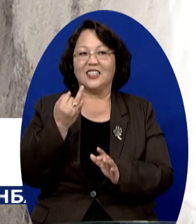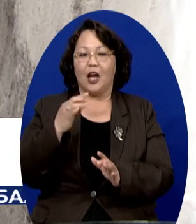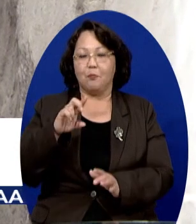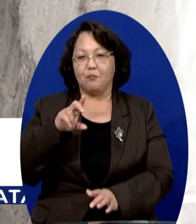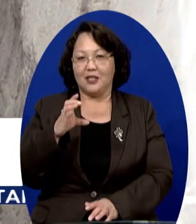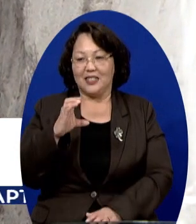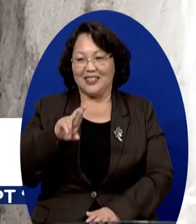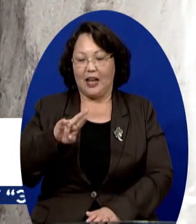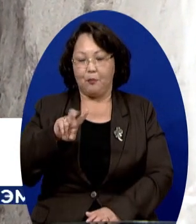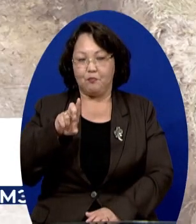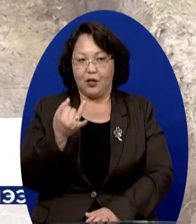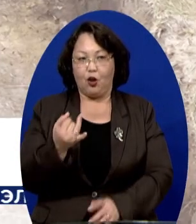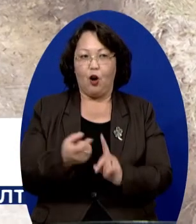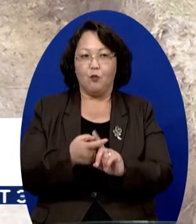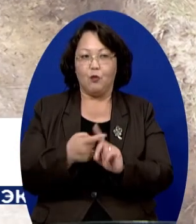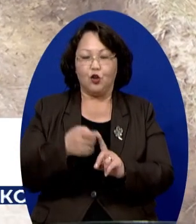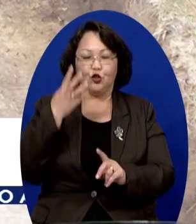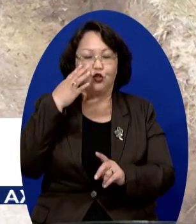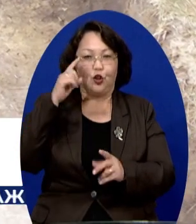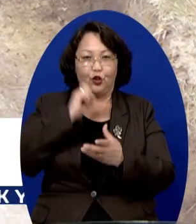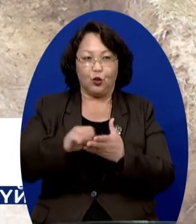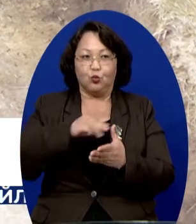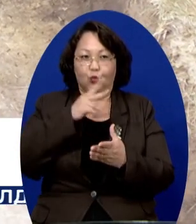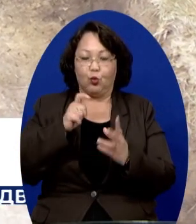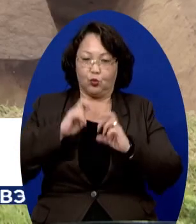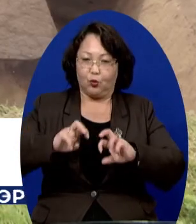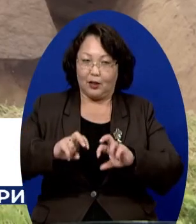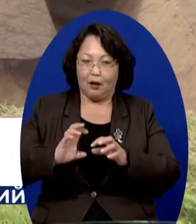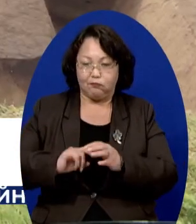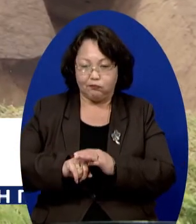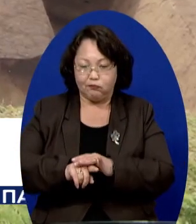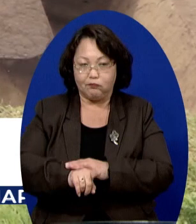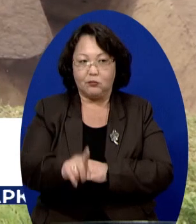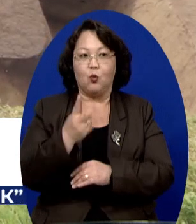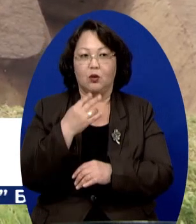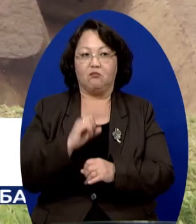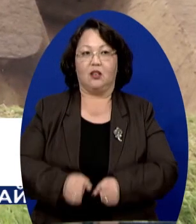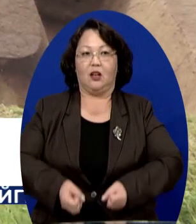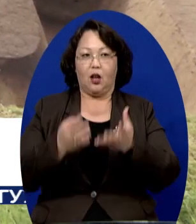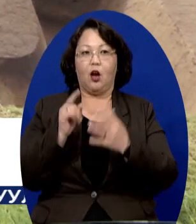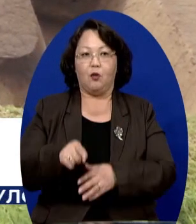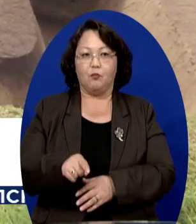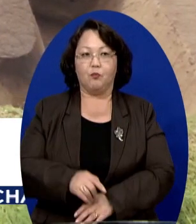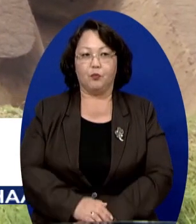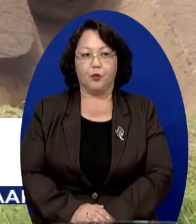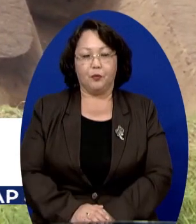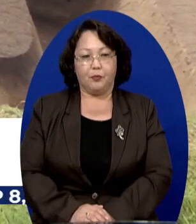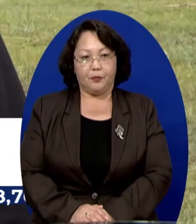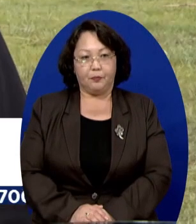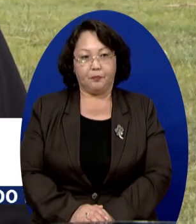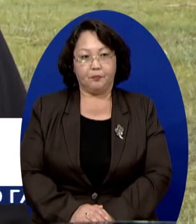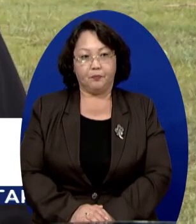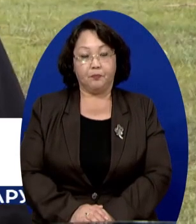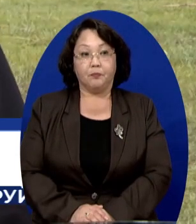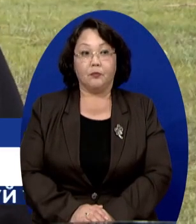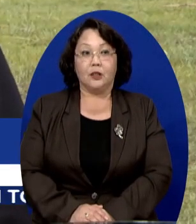сэдвт зохиол гарч өдгөө эртний түүхийн судалгаа эрчимтэй хөгжиж байгаагийн нэг илрэл нь энэ үйл явдал болж байгааг их сурвалжууд хэлж байна.